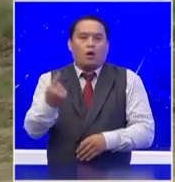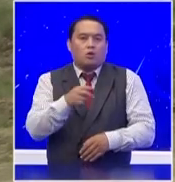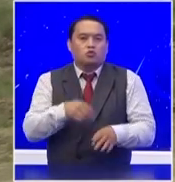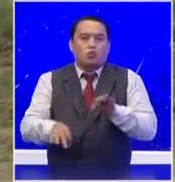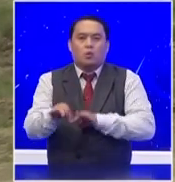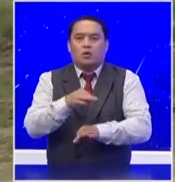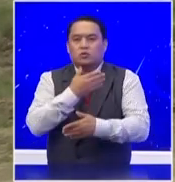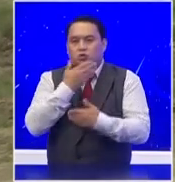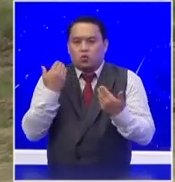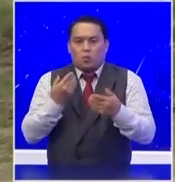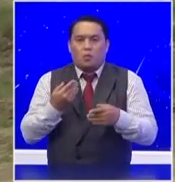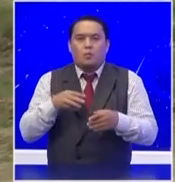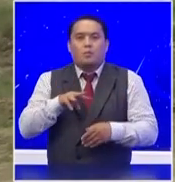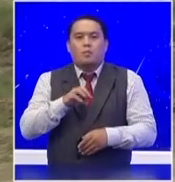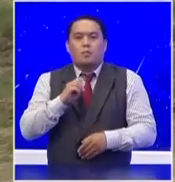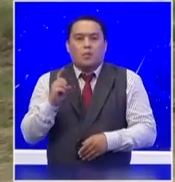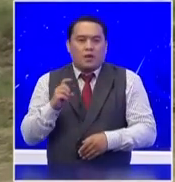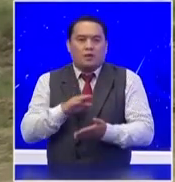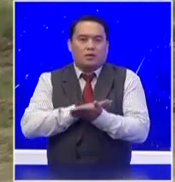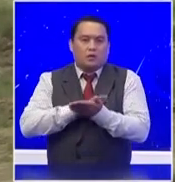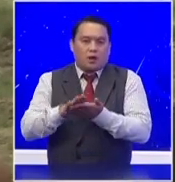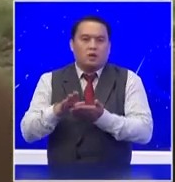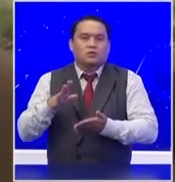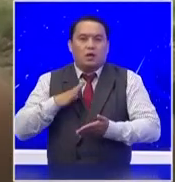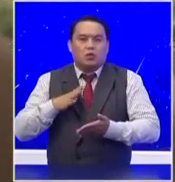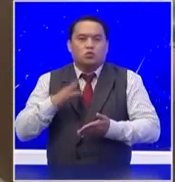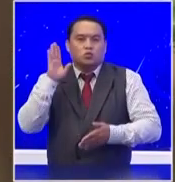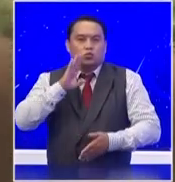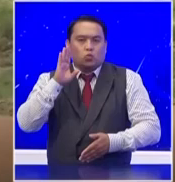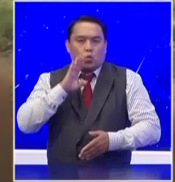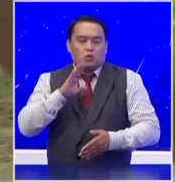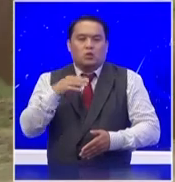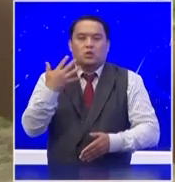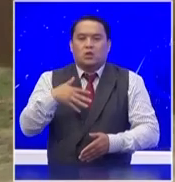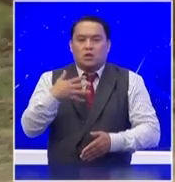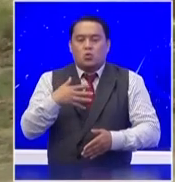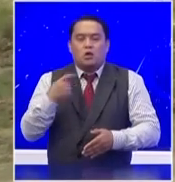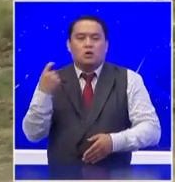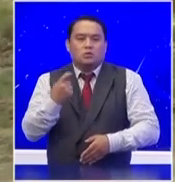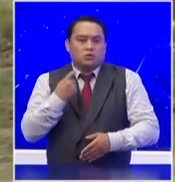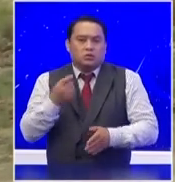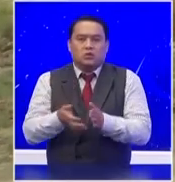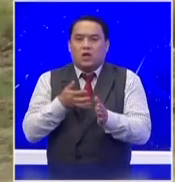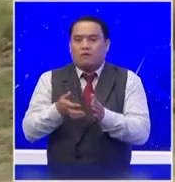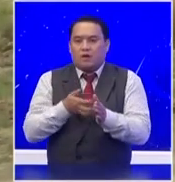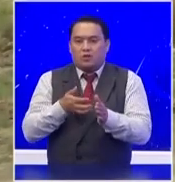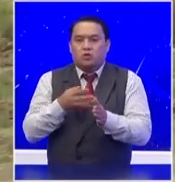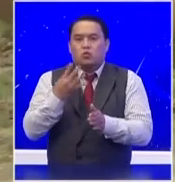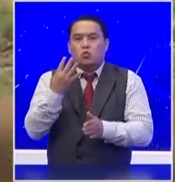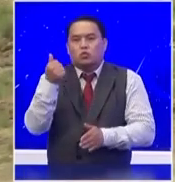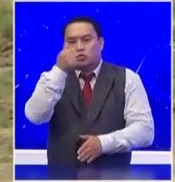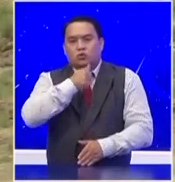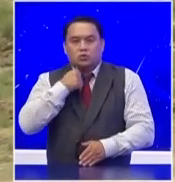жобада жоқ. Механикалық тазалау каналын тазалағанбыз, бірақ оның суы жаңағы елу шора қожалығына жетпейді. Ал жоба арасында 4 жыл